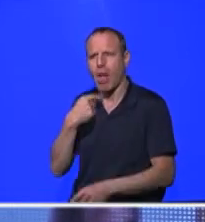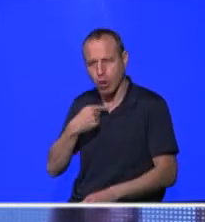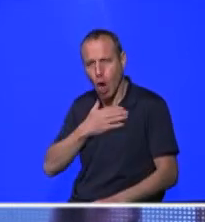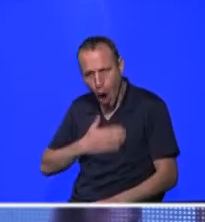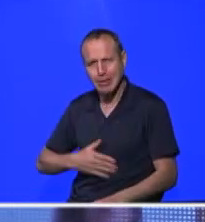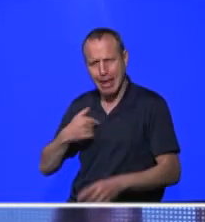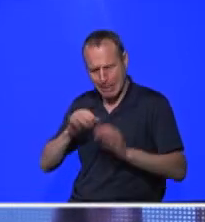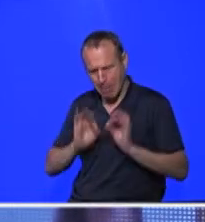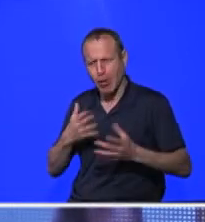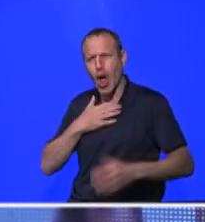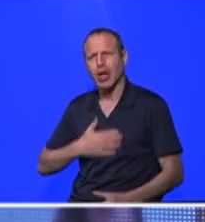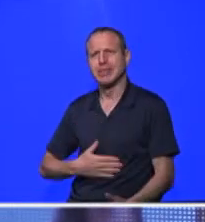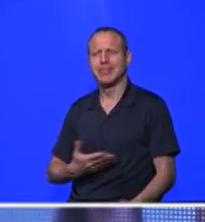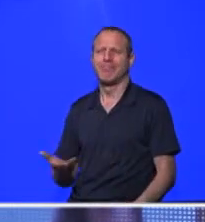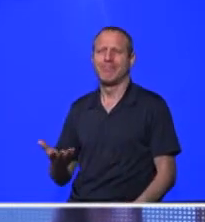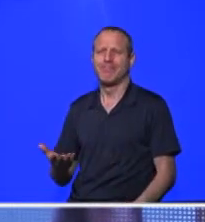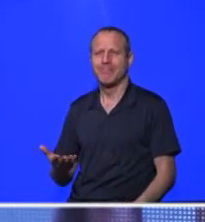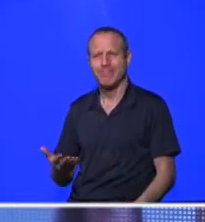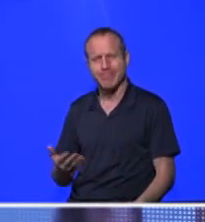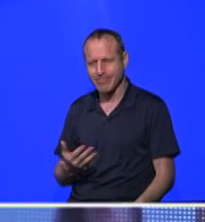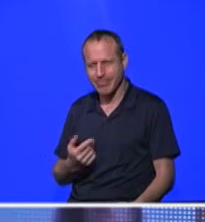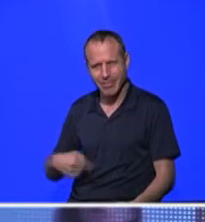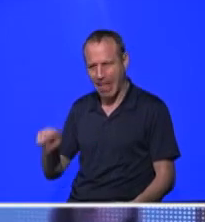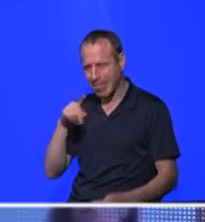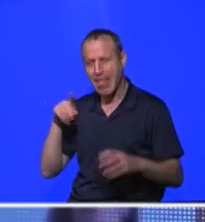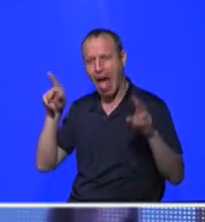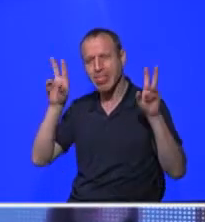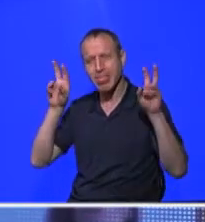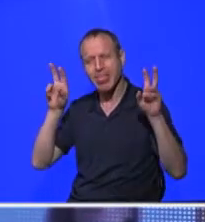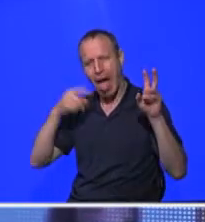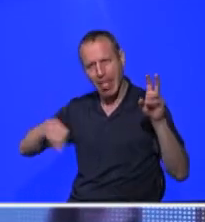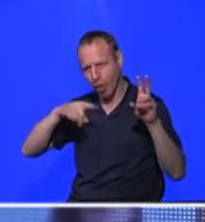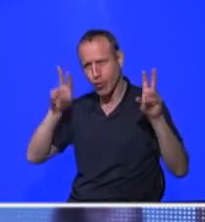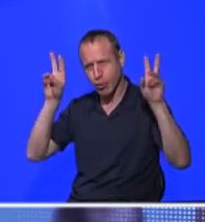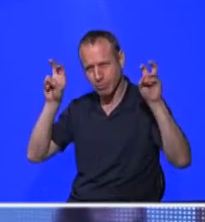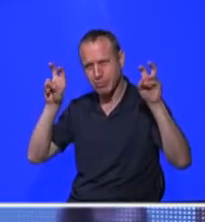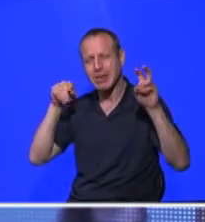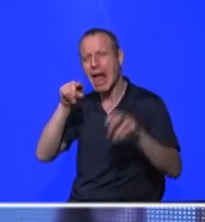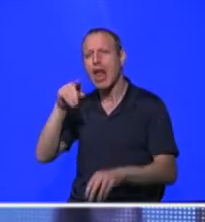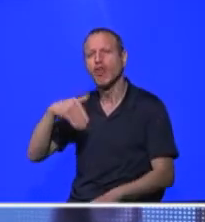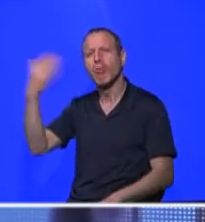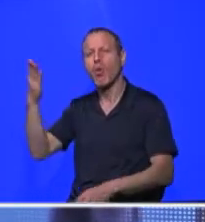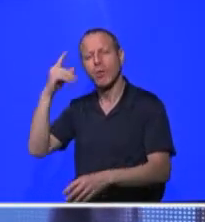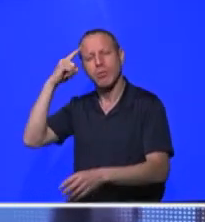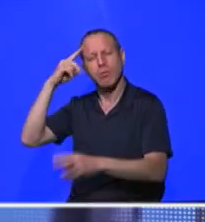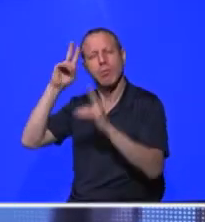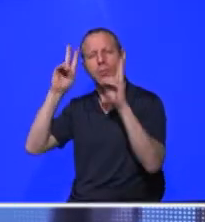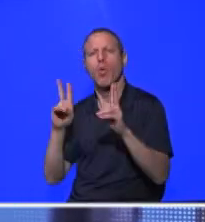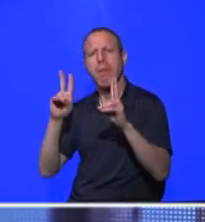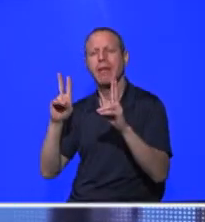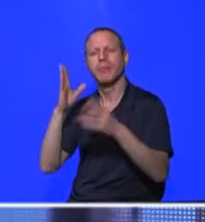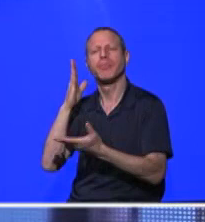באמת רוצה, ואנחנו כאילו, אנחנו, כן, אלו שבחוץ מקובעים כל כך